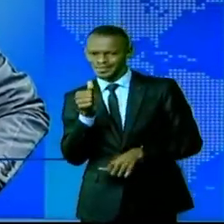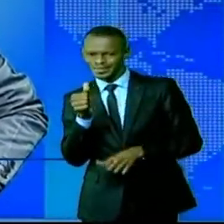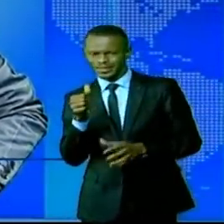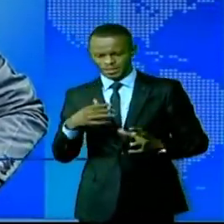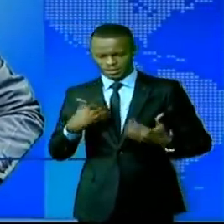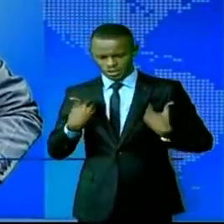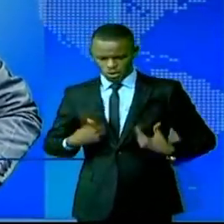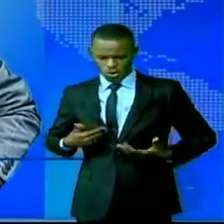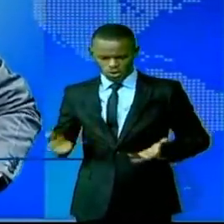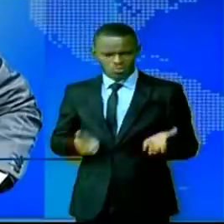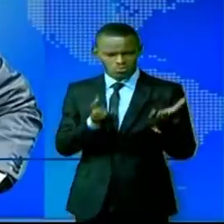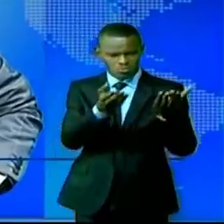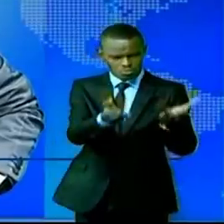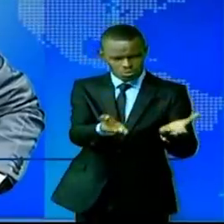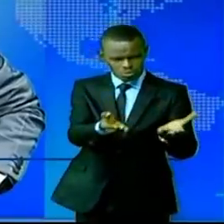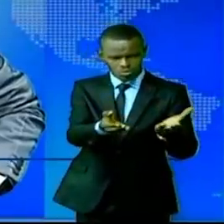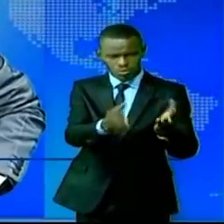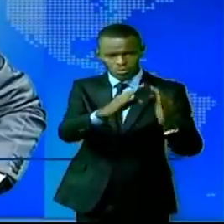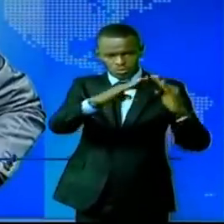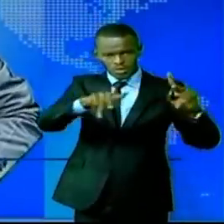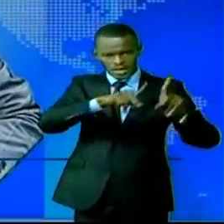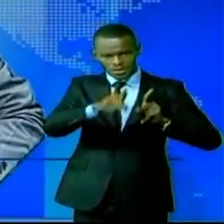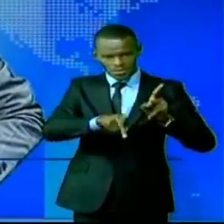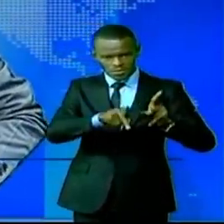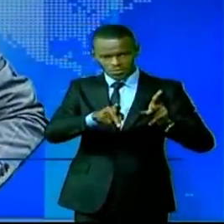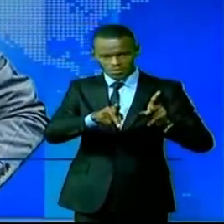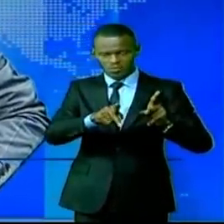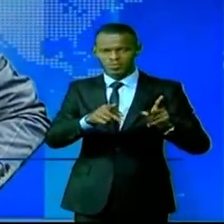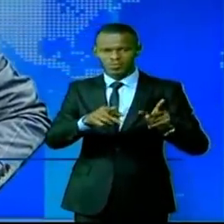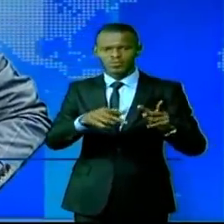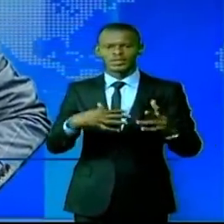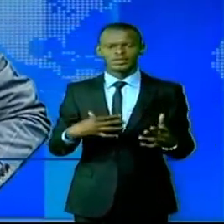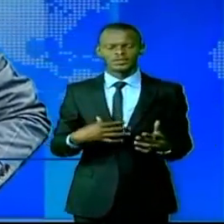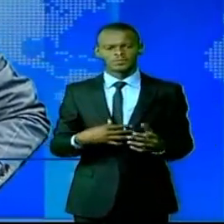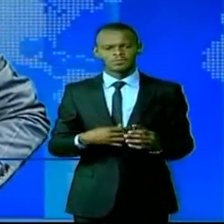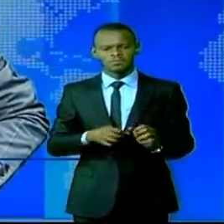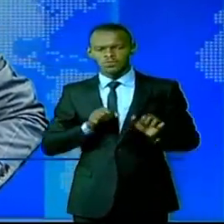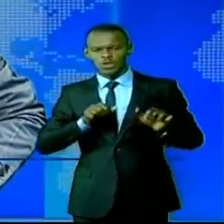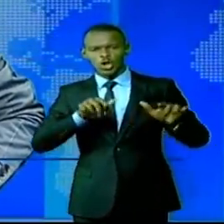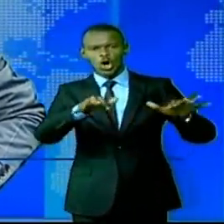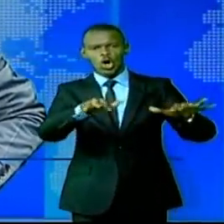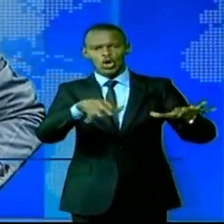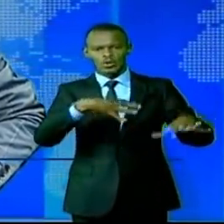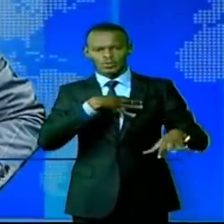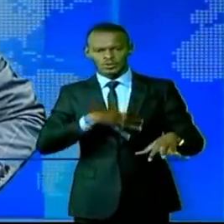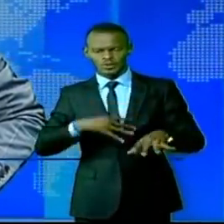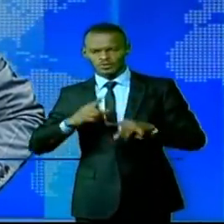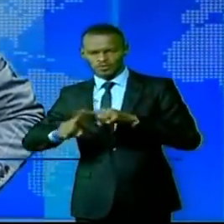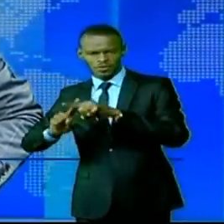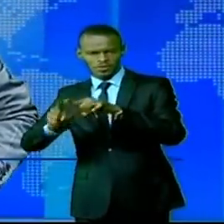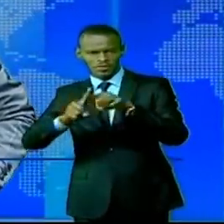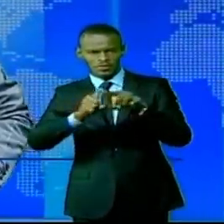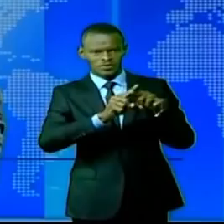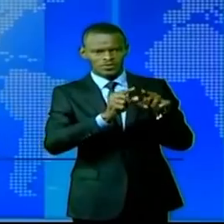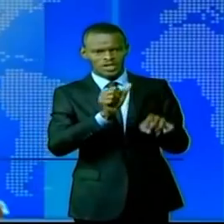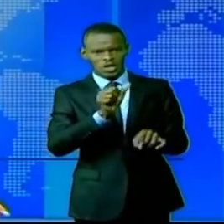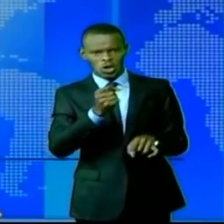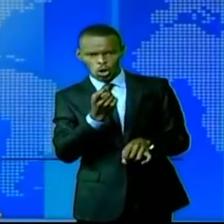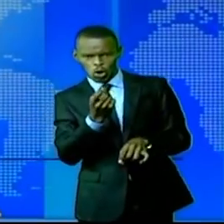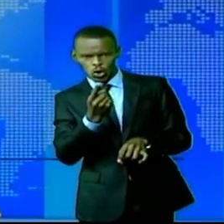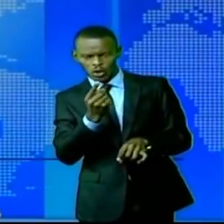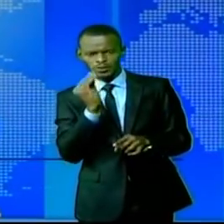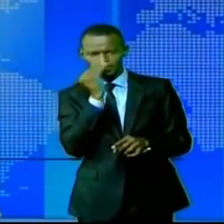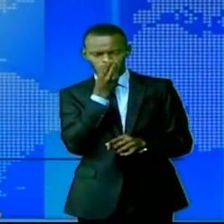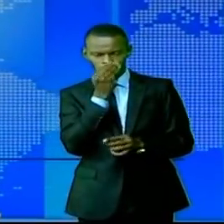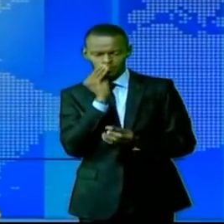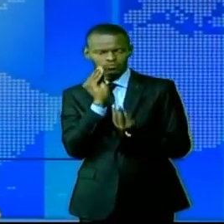À 10h30, audience solennelle d'adieu. À 10h50, recueillement et dépôt de gerbes de fleurs officiels et